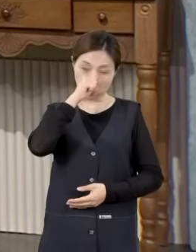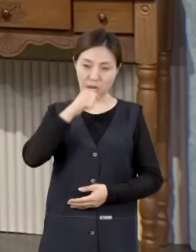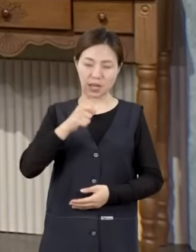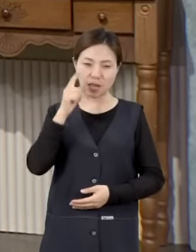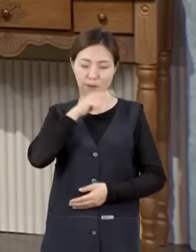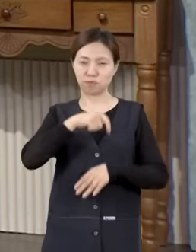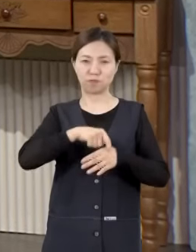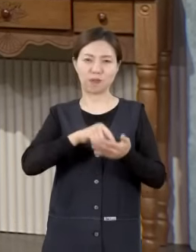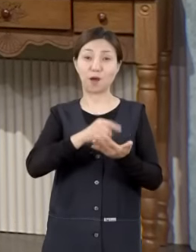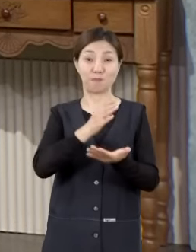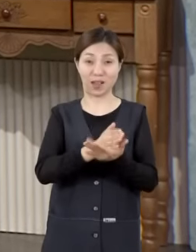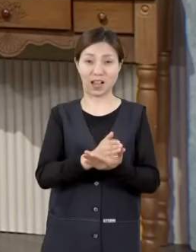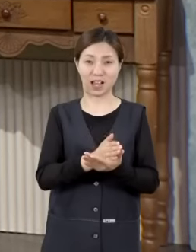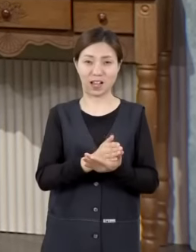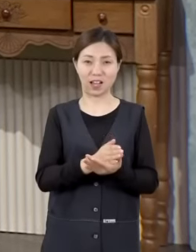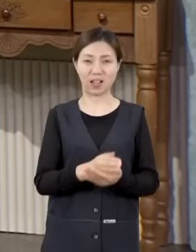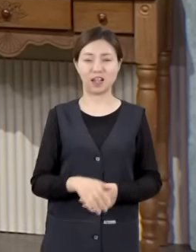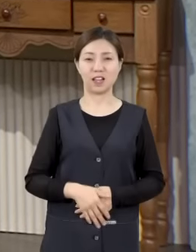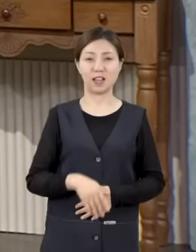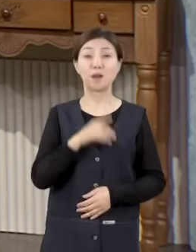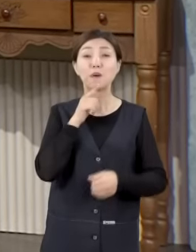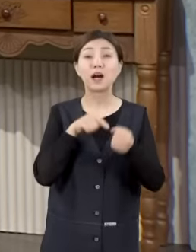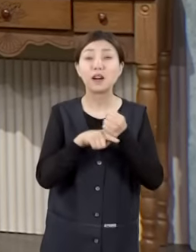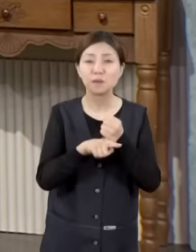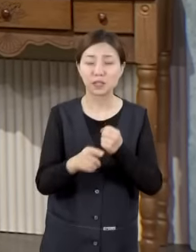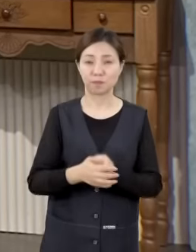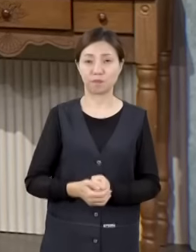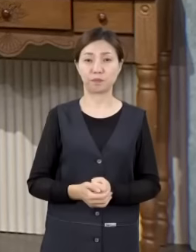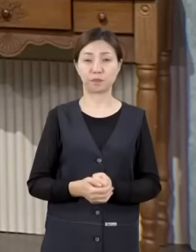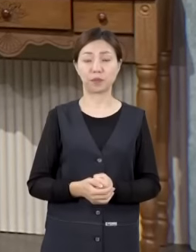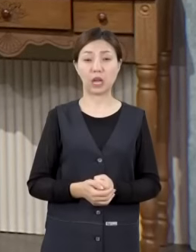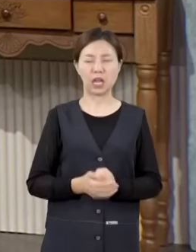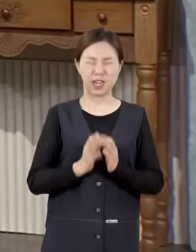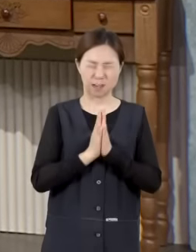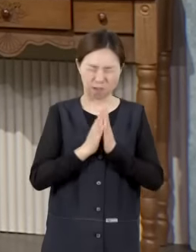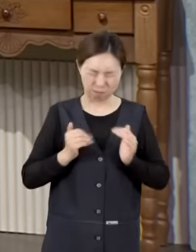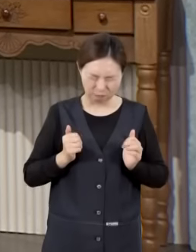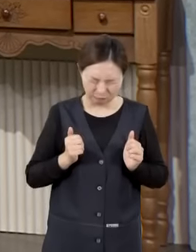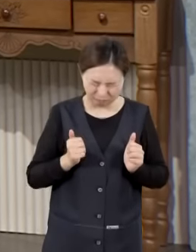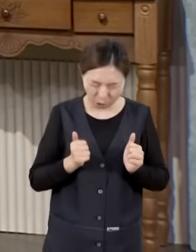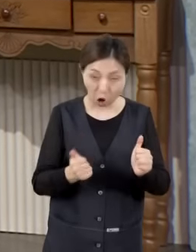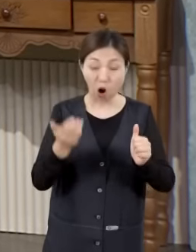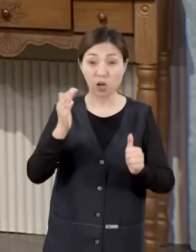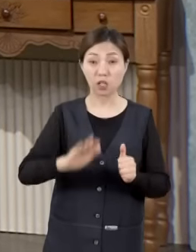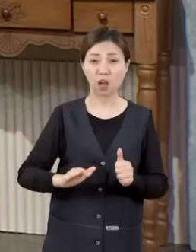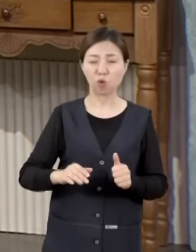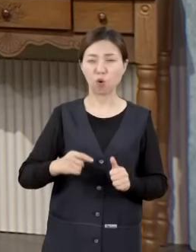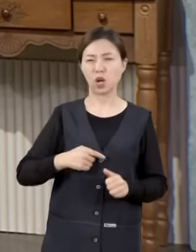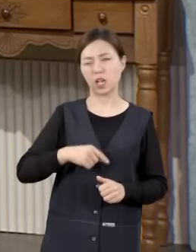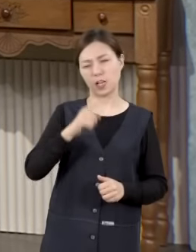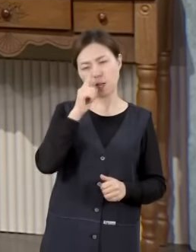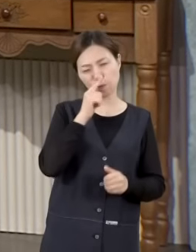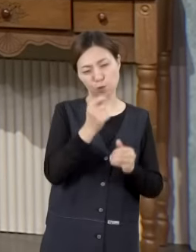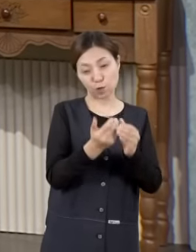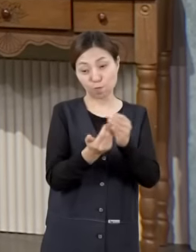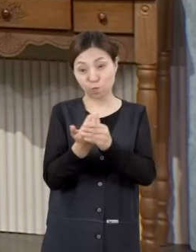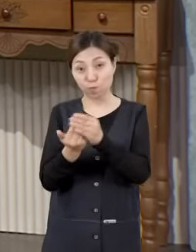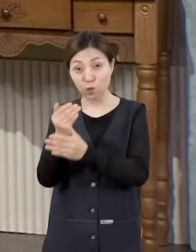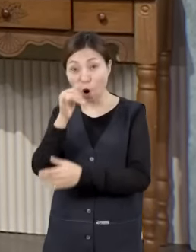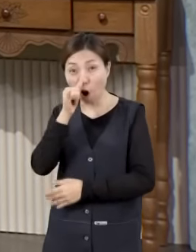일이 생긴다면 아 내가 크게 받을 업보를 작게 받고 있는